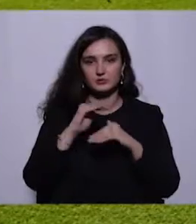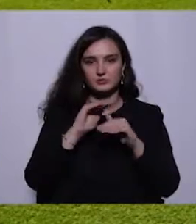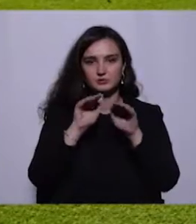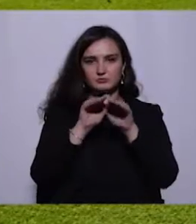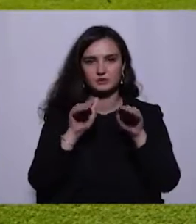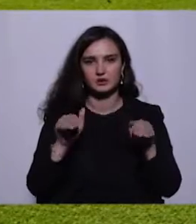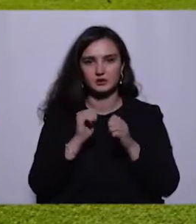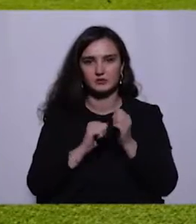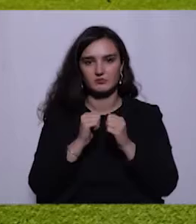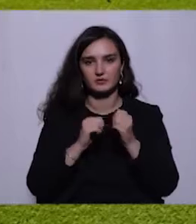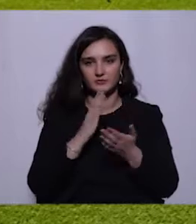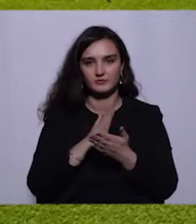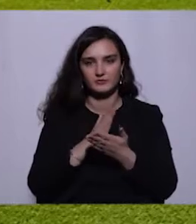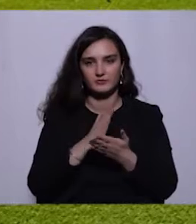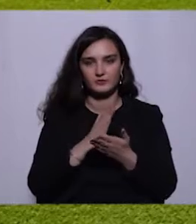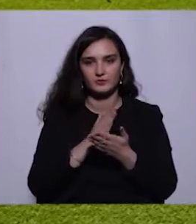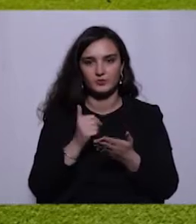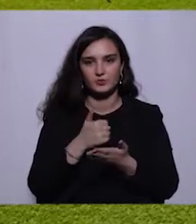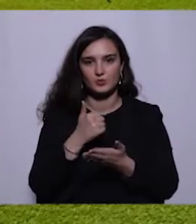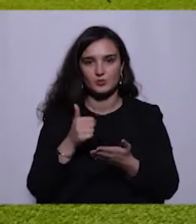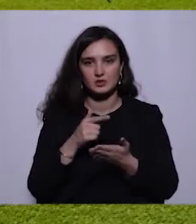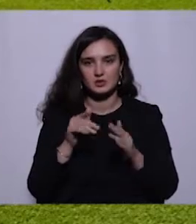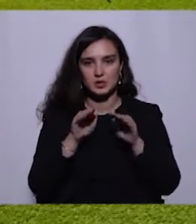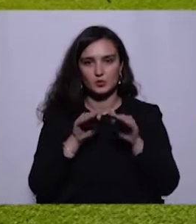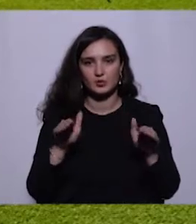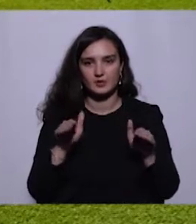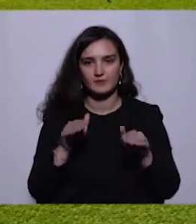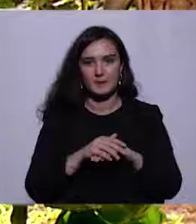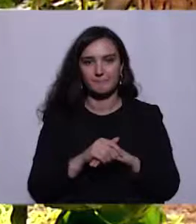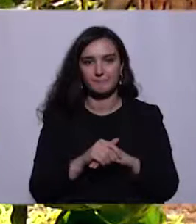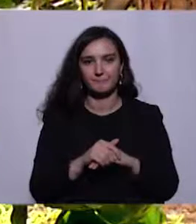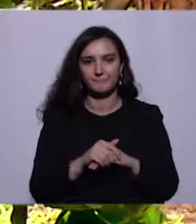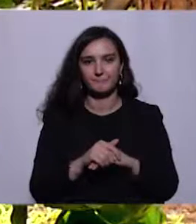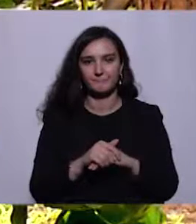დიდი ბრტყელი ქვა აქვს დაფარებული როგორც სახურავი. და